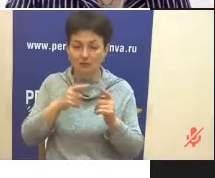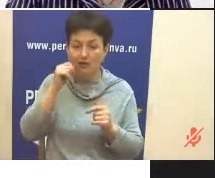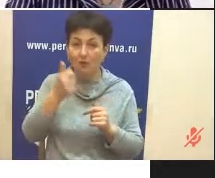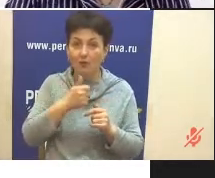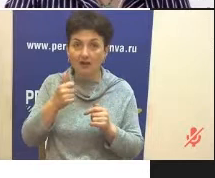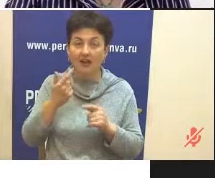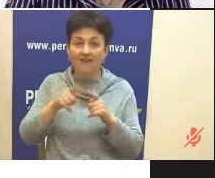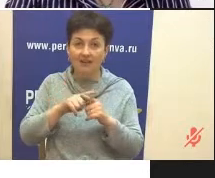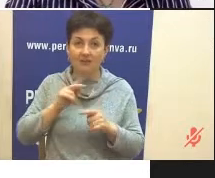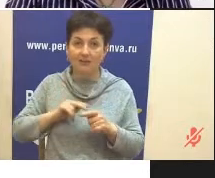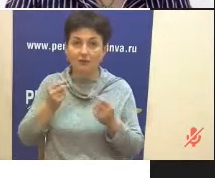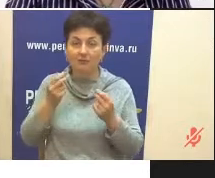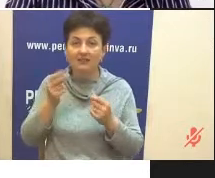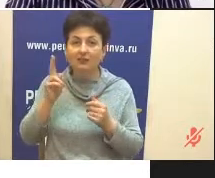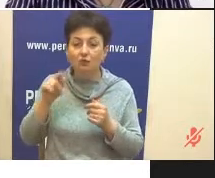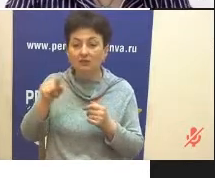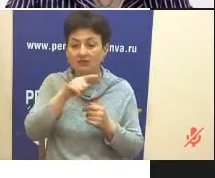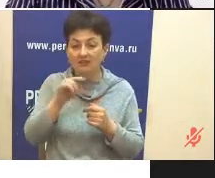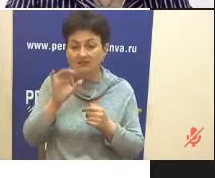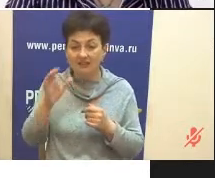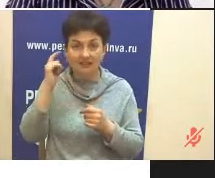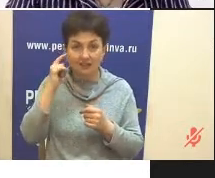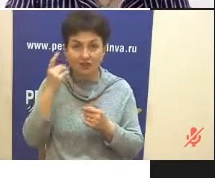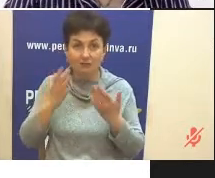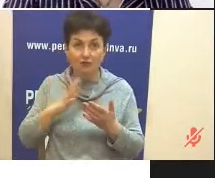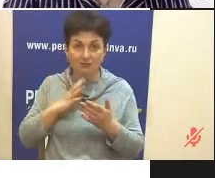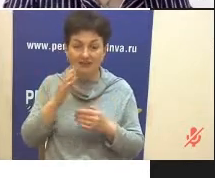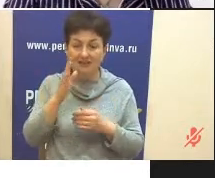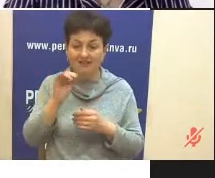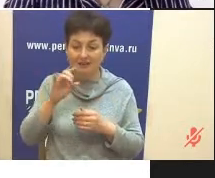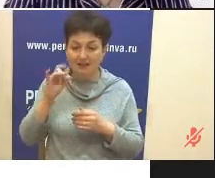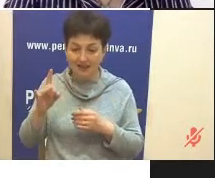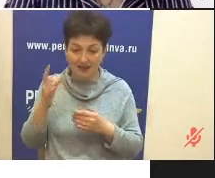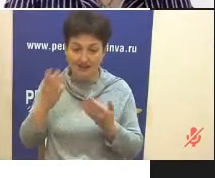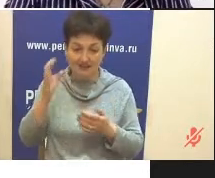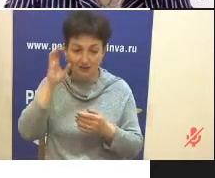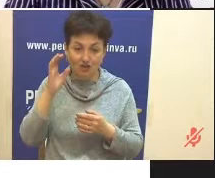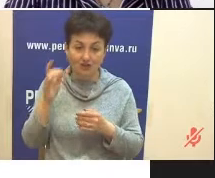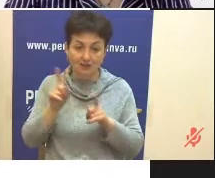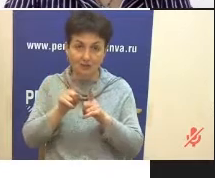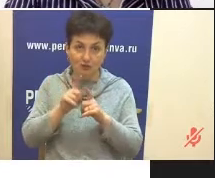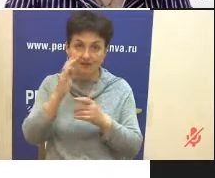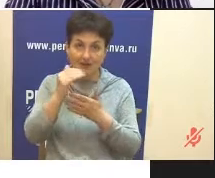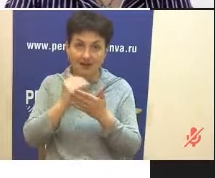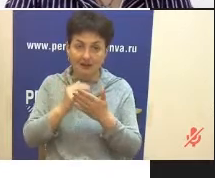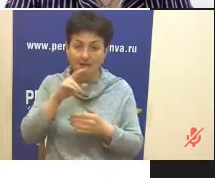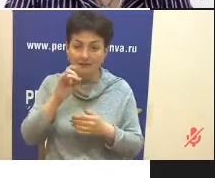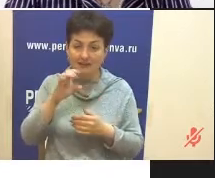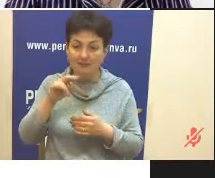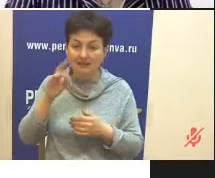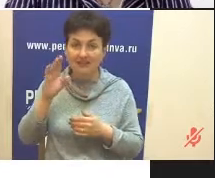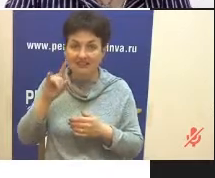в бизнесе, и, может быть, кто-то из вас слышал уже мой вебинар, тоже в программе «Перспективы»